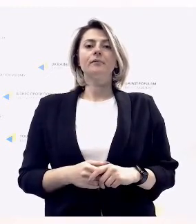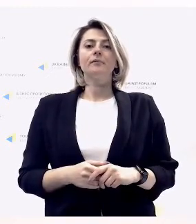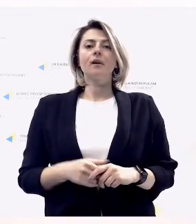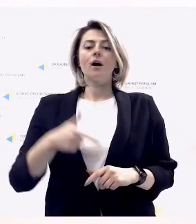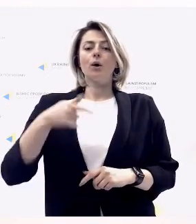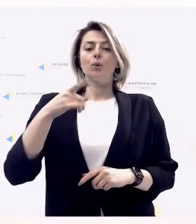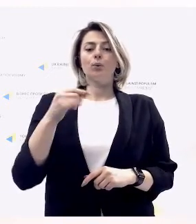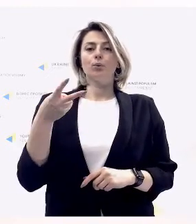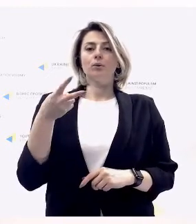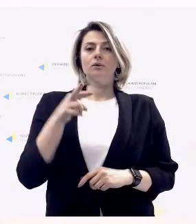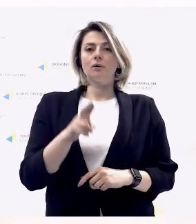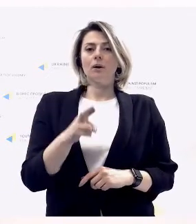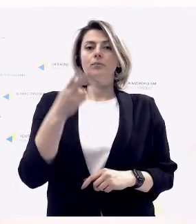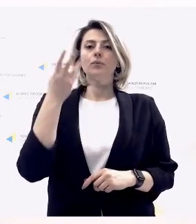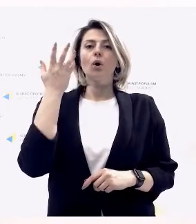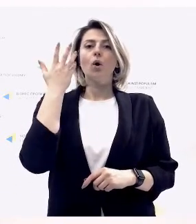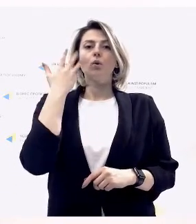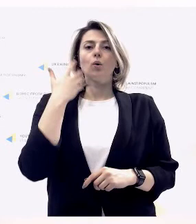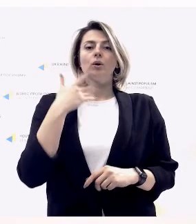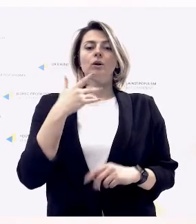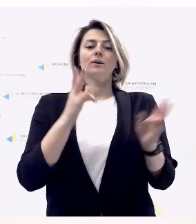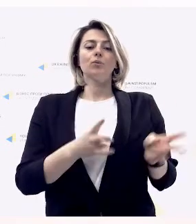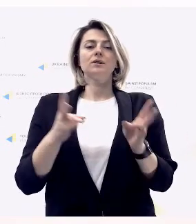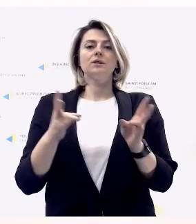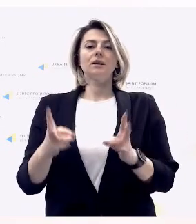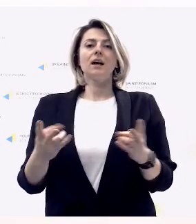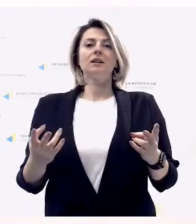грудня, коли пострадали цивільне